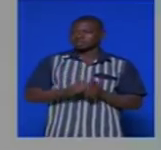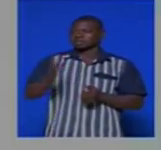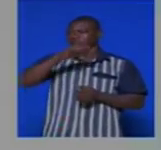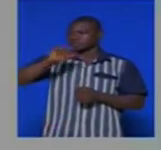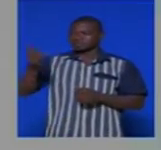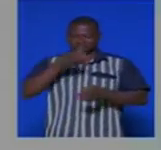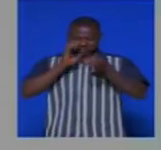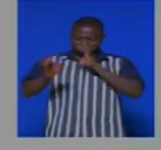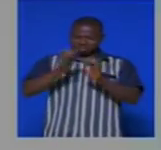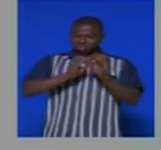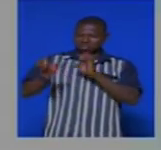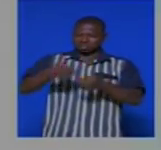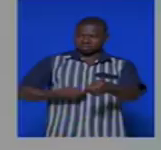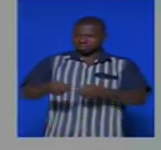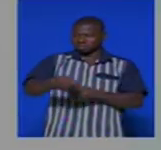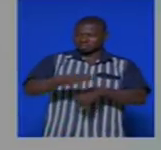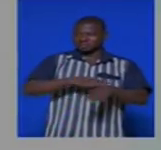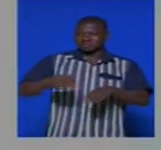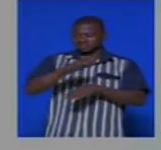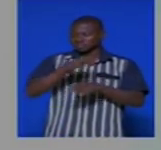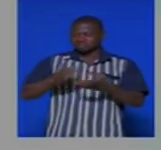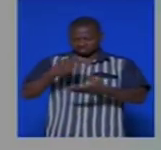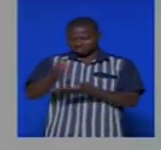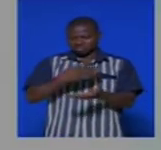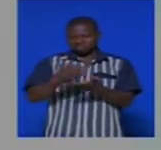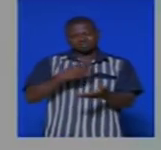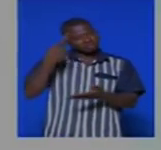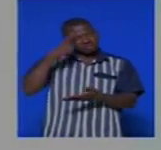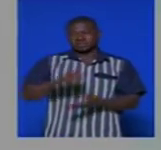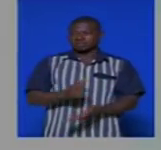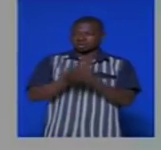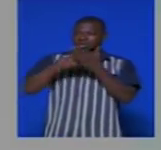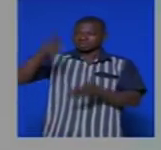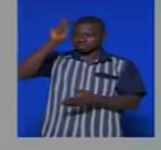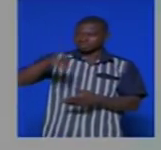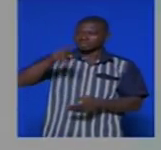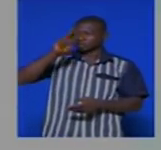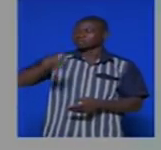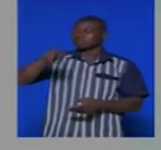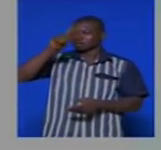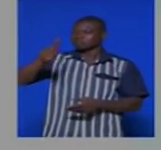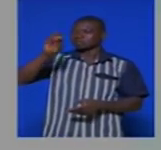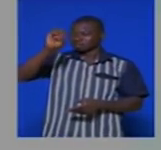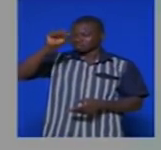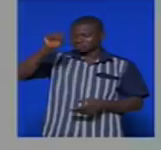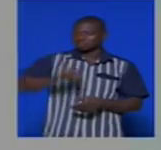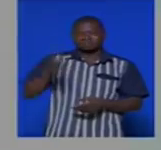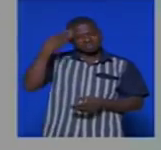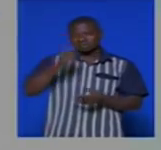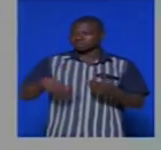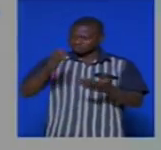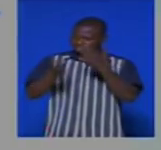la contribution de la BAD à la mise en œuvre du PNDS. De manière générale, la coopération avec l'institution bancaire a